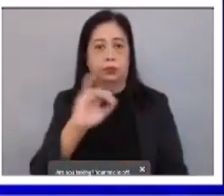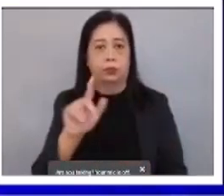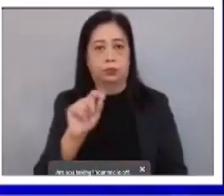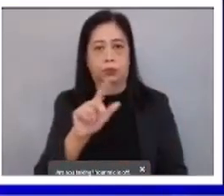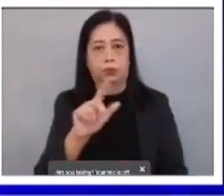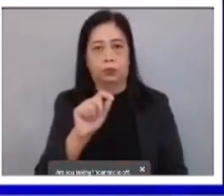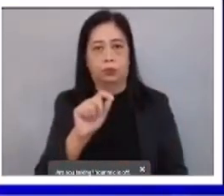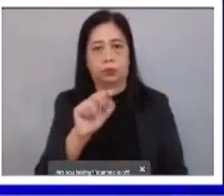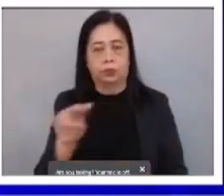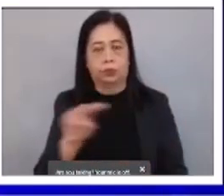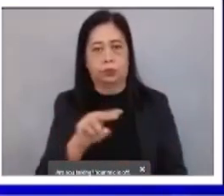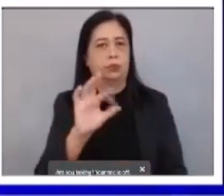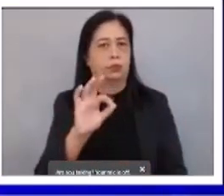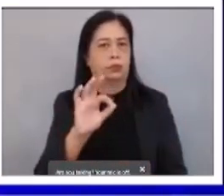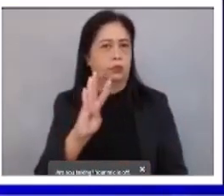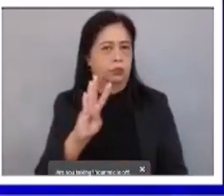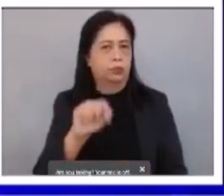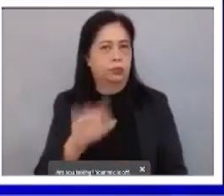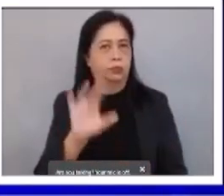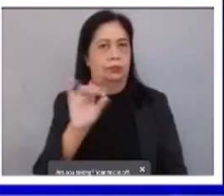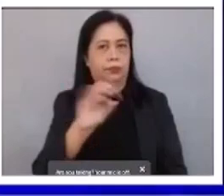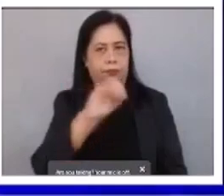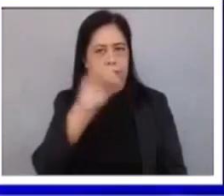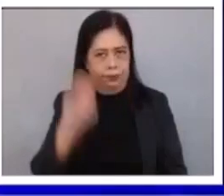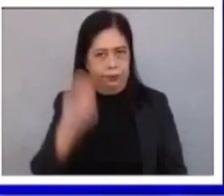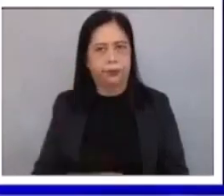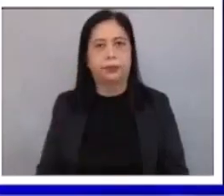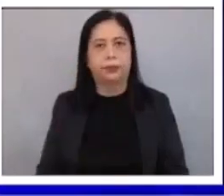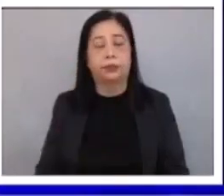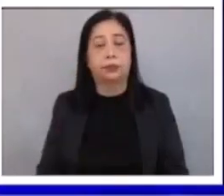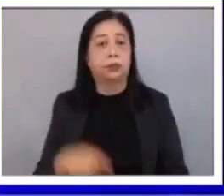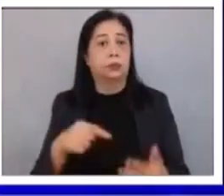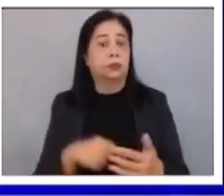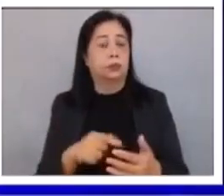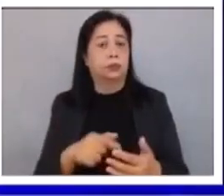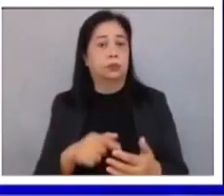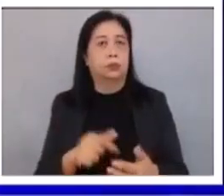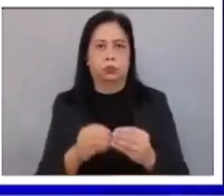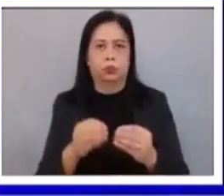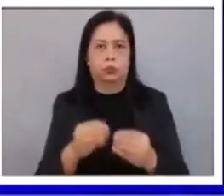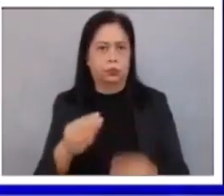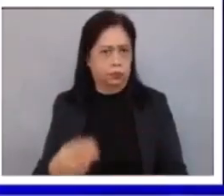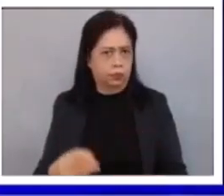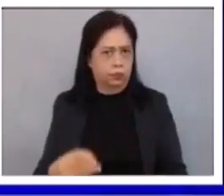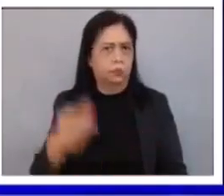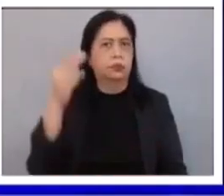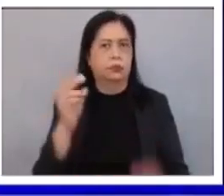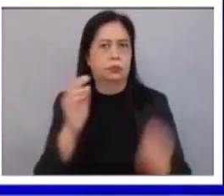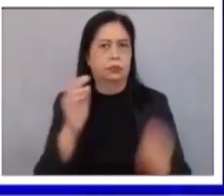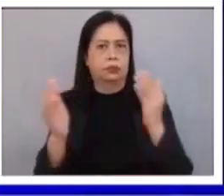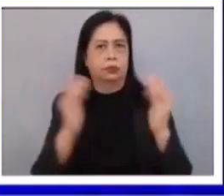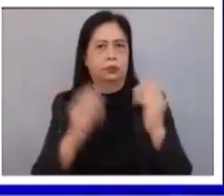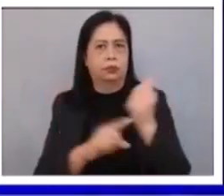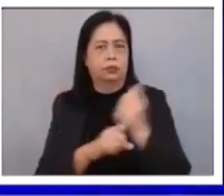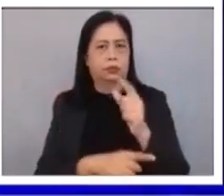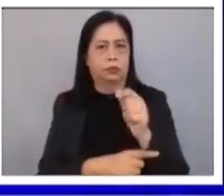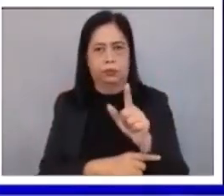nasa 94.8%. Ito naman ay higit na mas mataas kumpara sa Agosto 2021 na